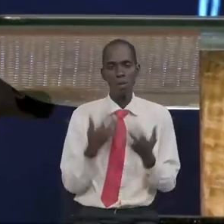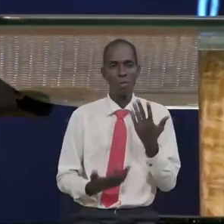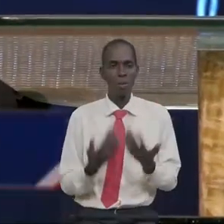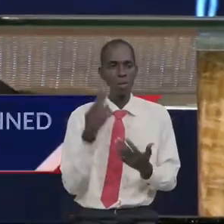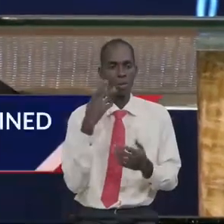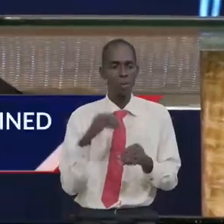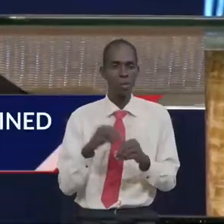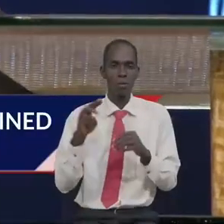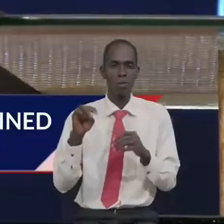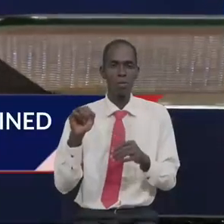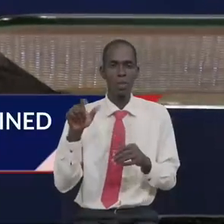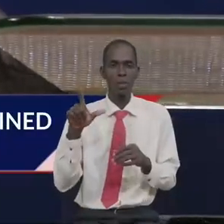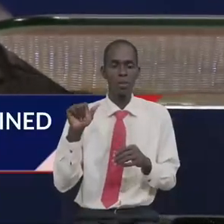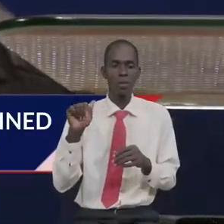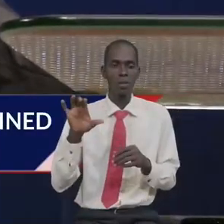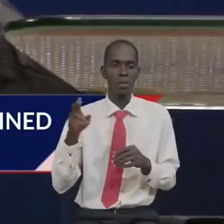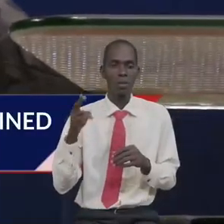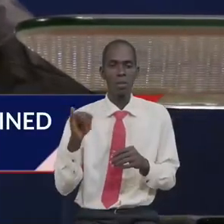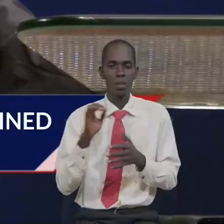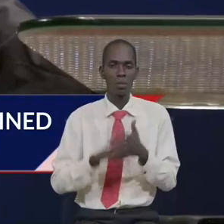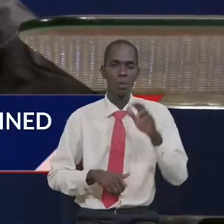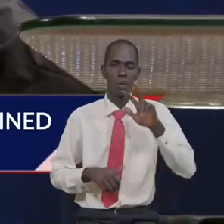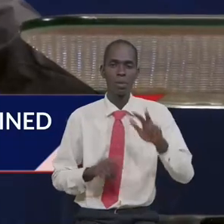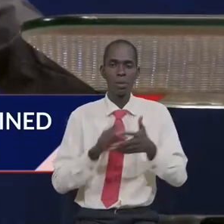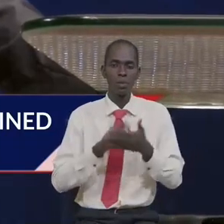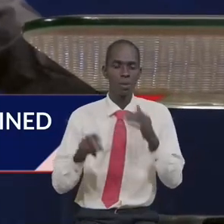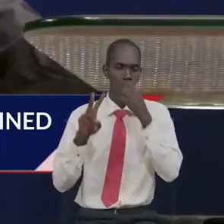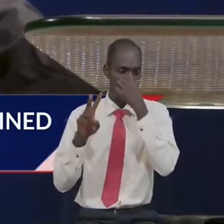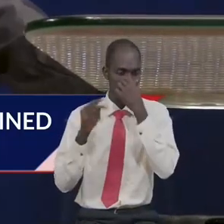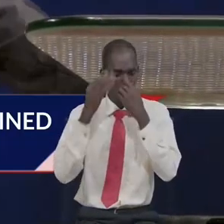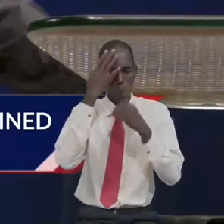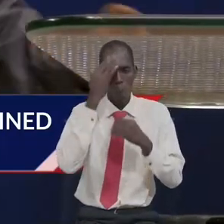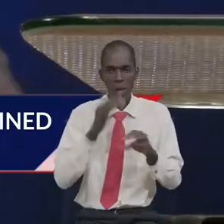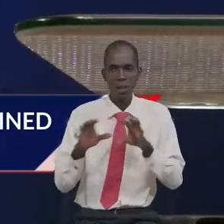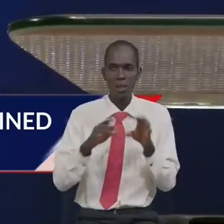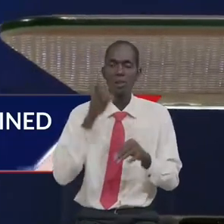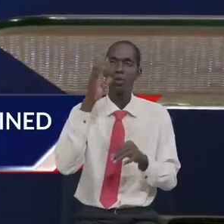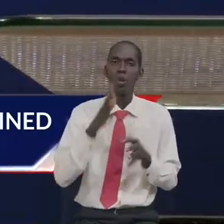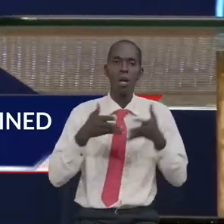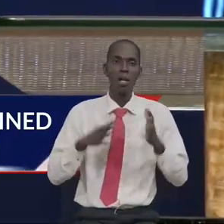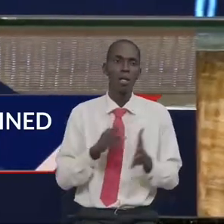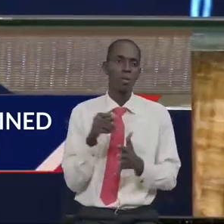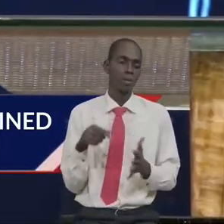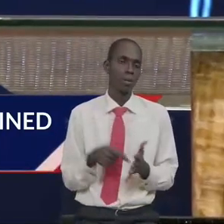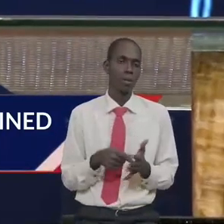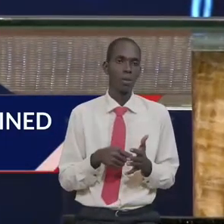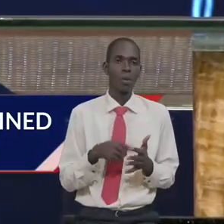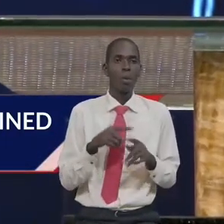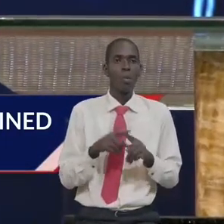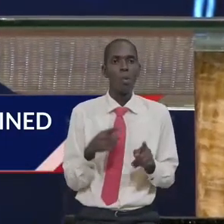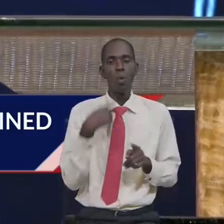3. Alors nous allons comprendre pourquoi Dieu a permis à